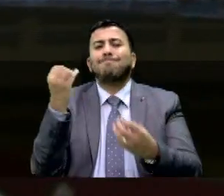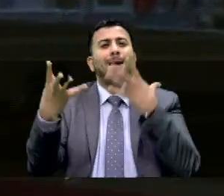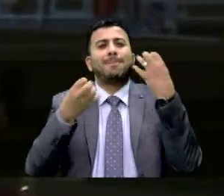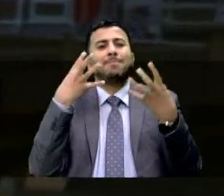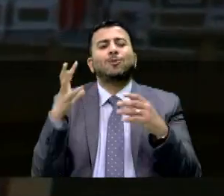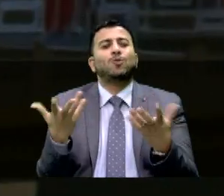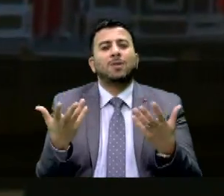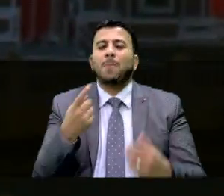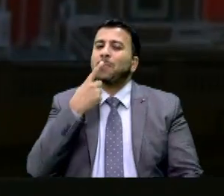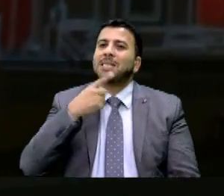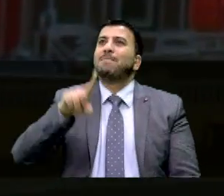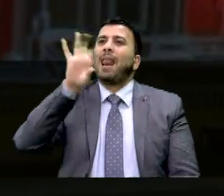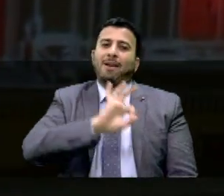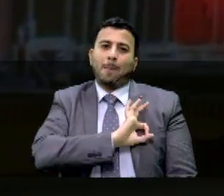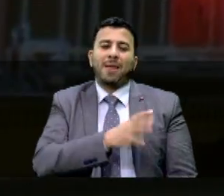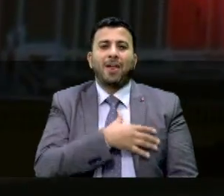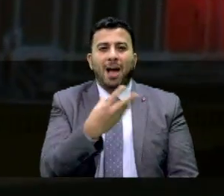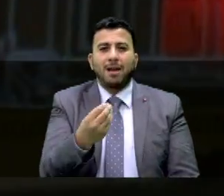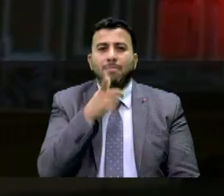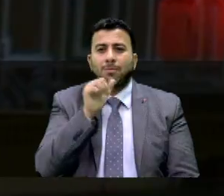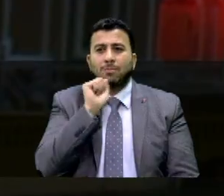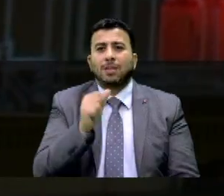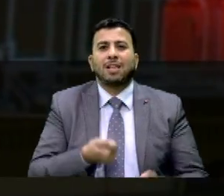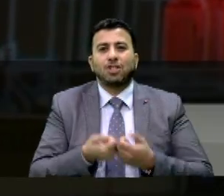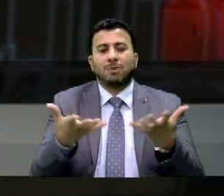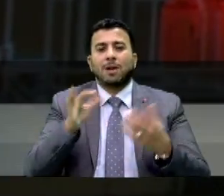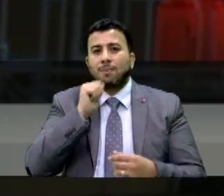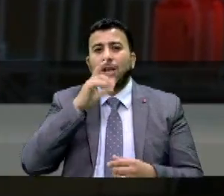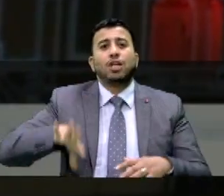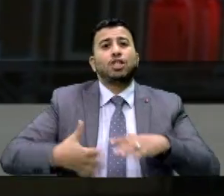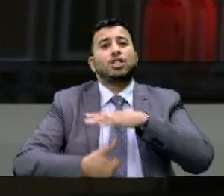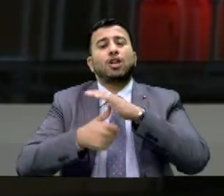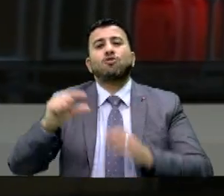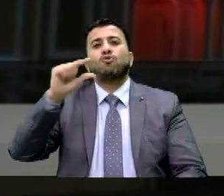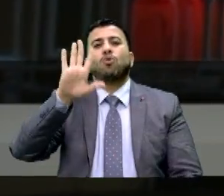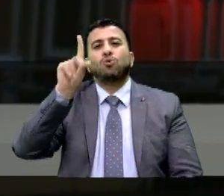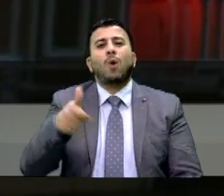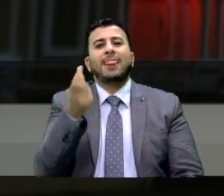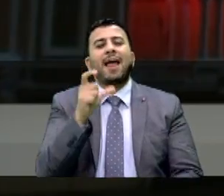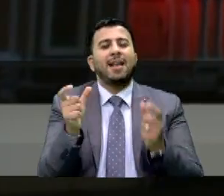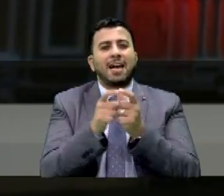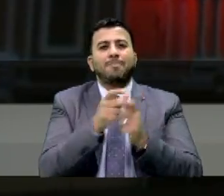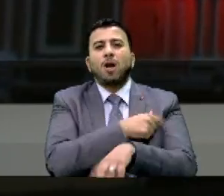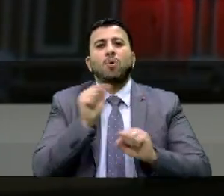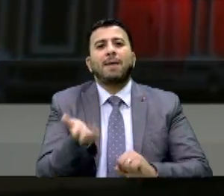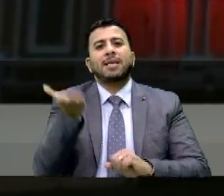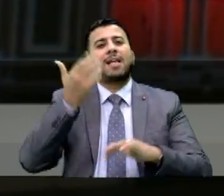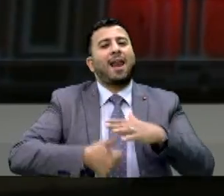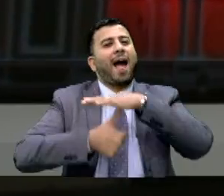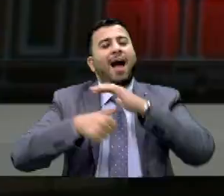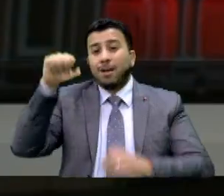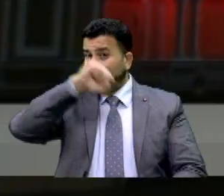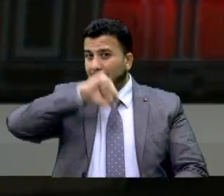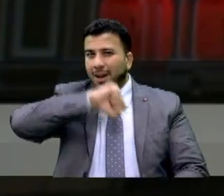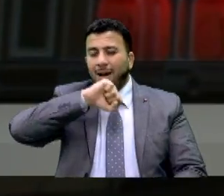بسم الله الرحمن الرحيم. إن شاء الله وتحت رعاية كريمة من صاحب السمو الشيخ الدكتور سلطان بن محمد القاسمي عضو المجلس الأعلى حاكم